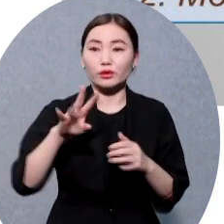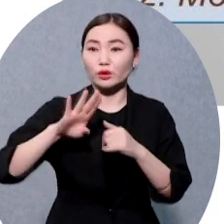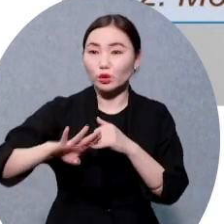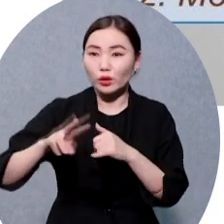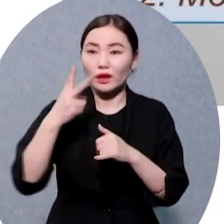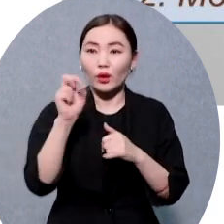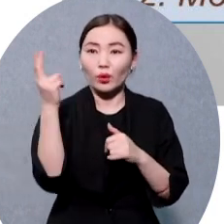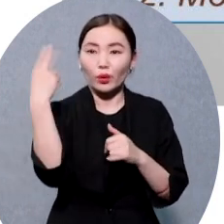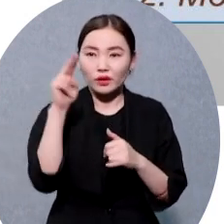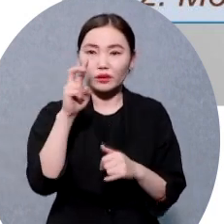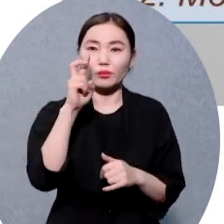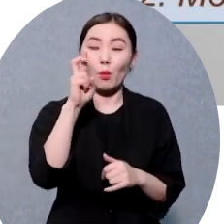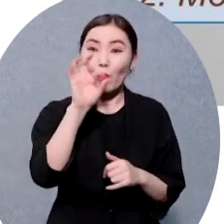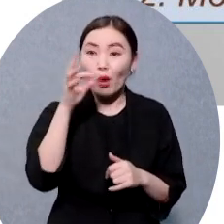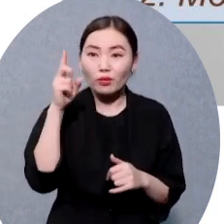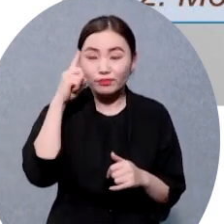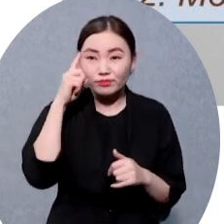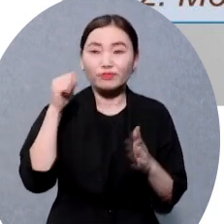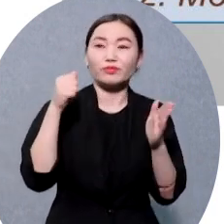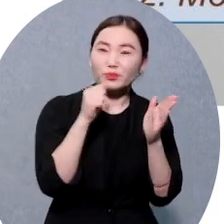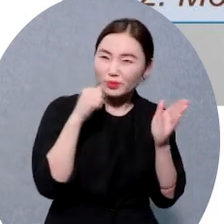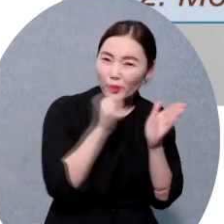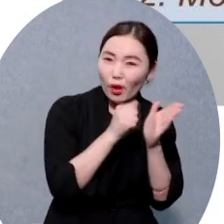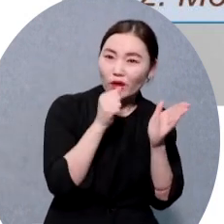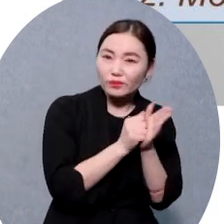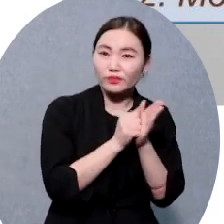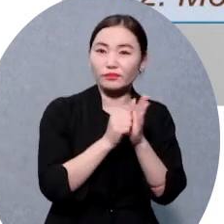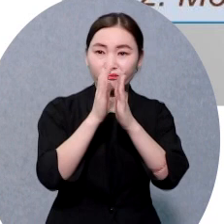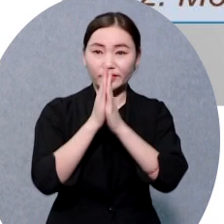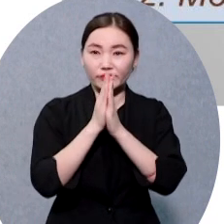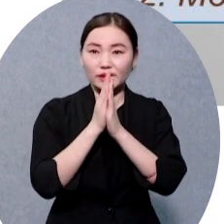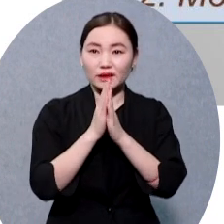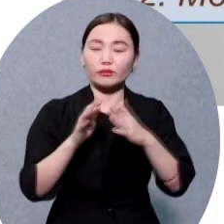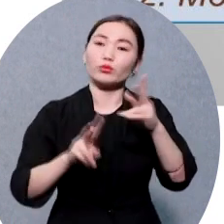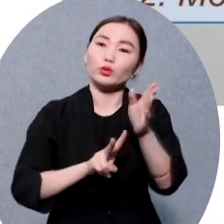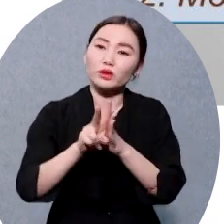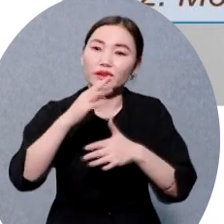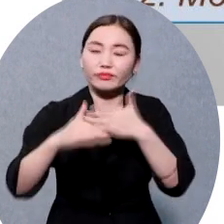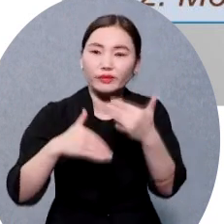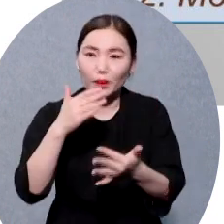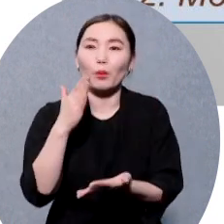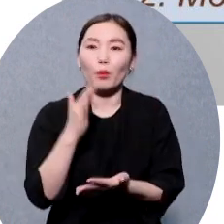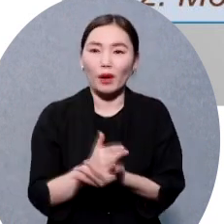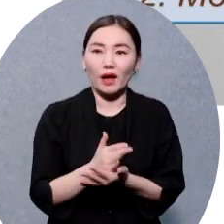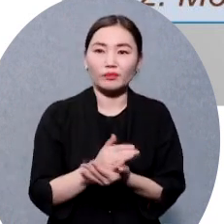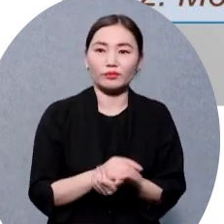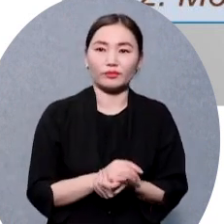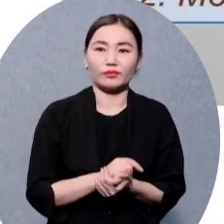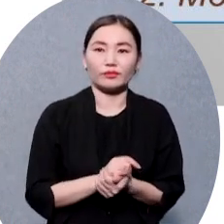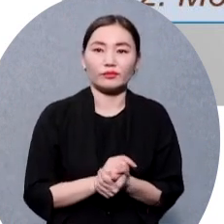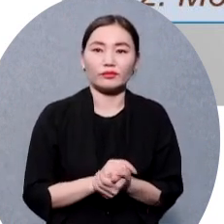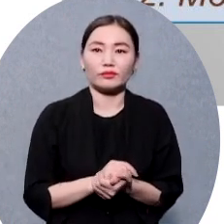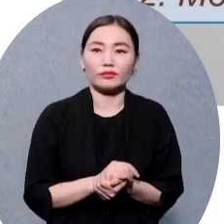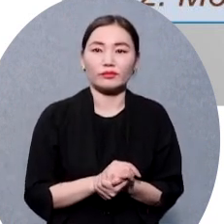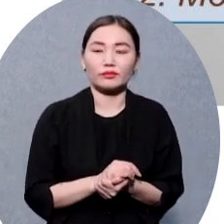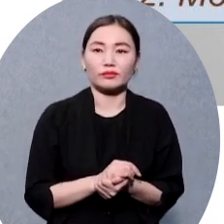өө мөргөлийг одоо шах бодлого хүчтэй явагдсан байна. За Төмдийн Алтан хаан бол энэ бөөгийн одоо шашны одоо харгас зан үйлүүдийг халах юм одоо